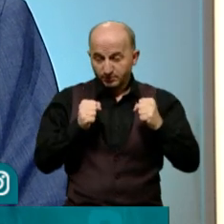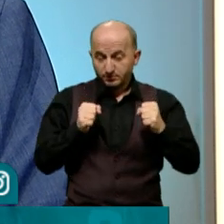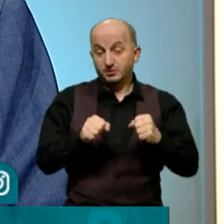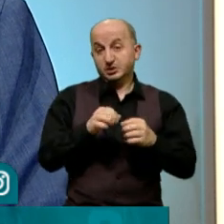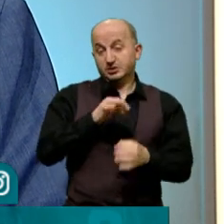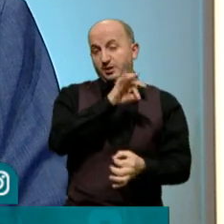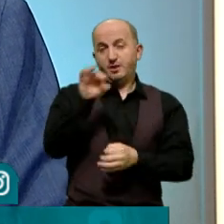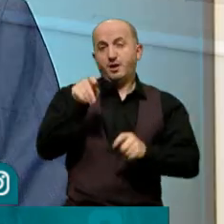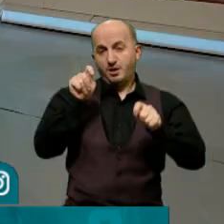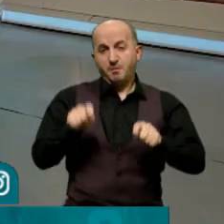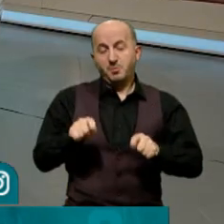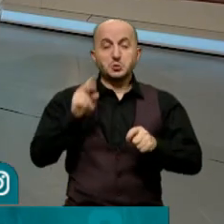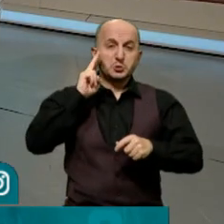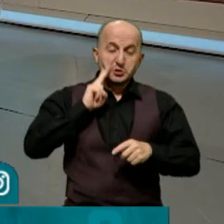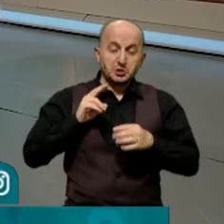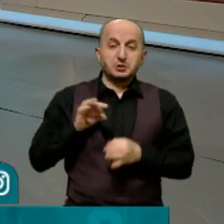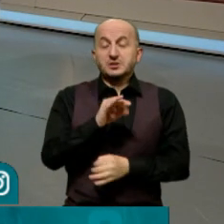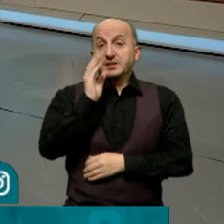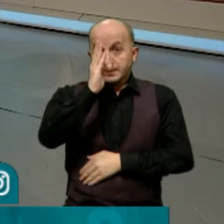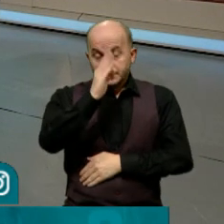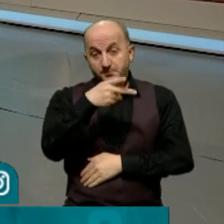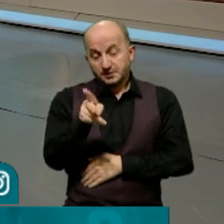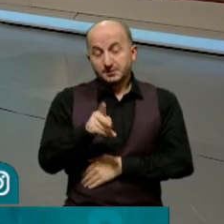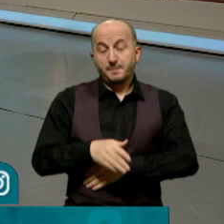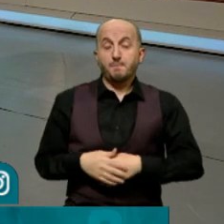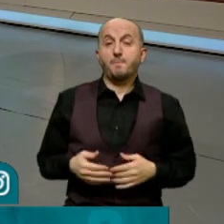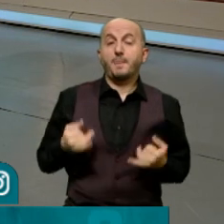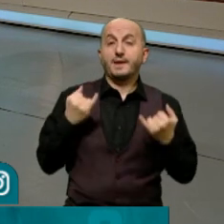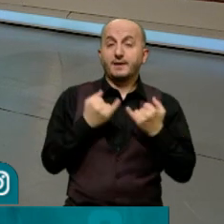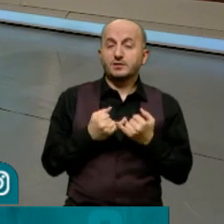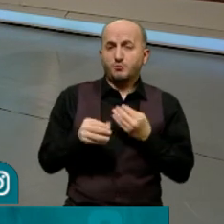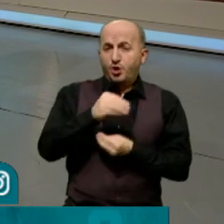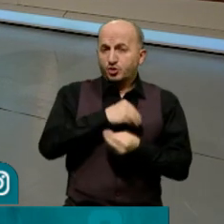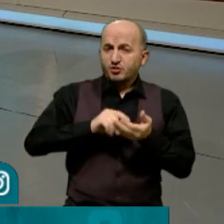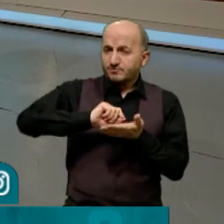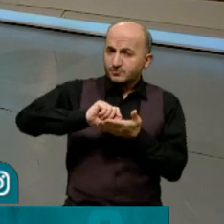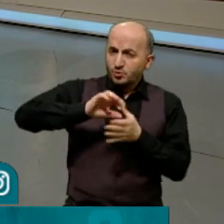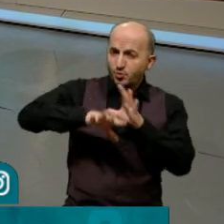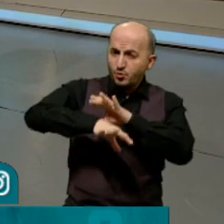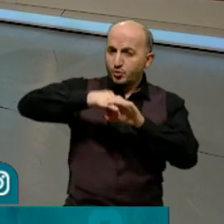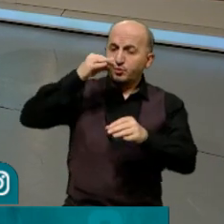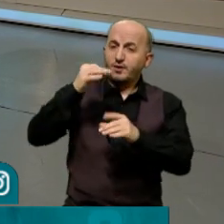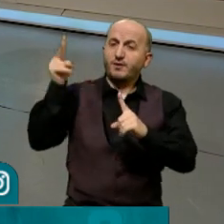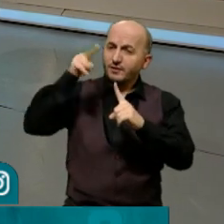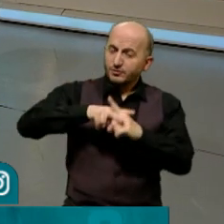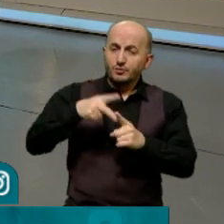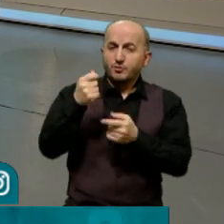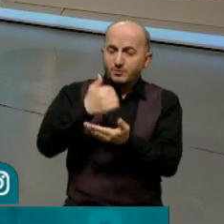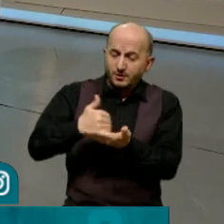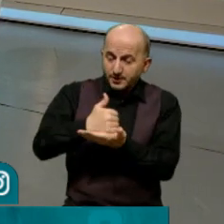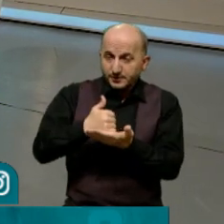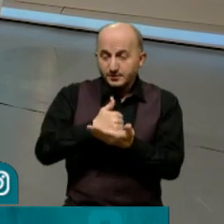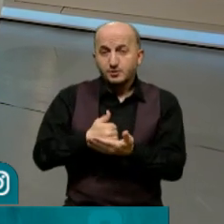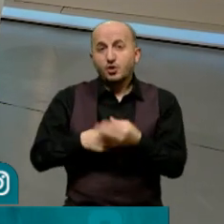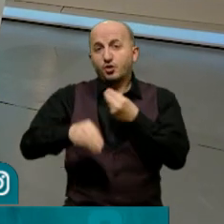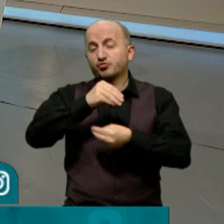insanlar, varlıklı insanlar gidecek. Şimdi kardeşimiz hacca yazılıyor, hac için para biriktirdi. Sonuçta